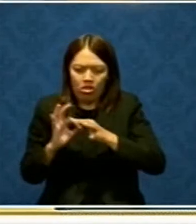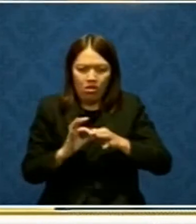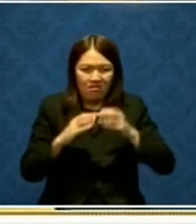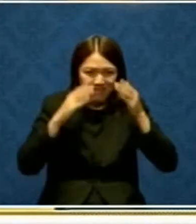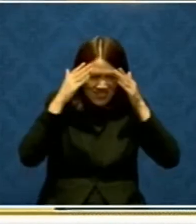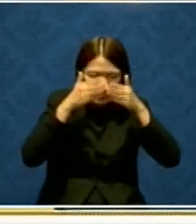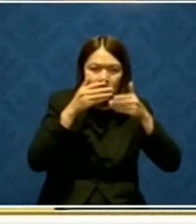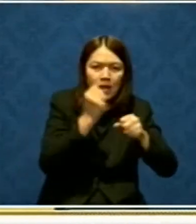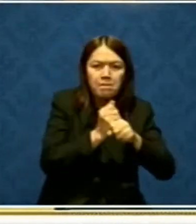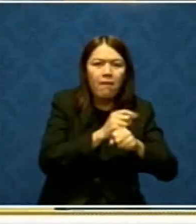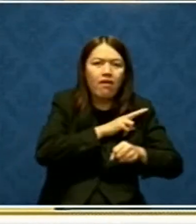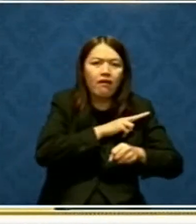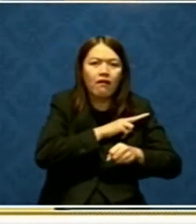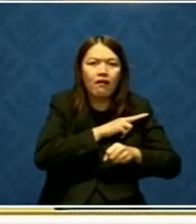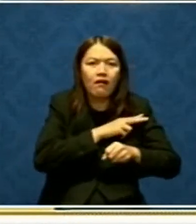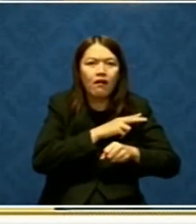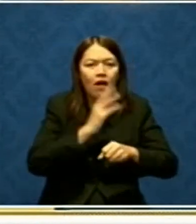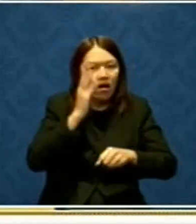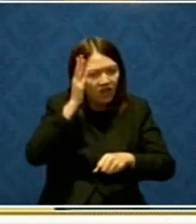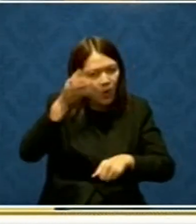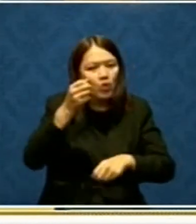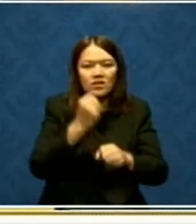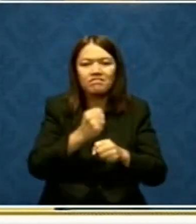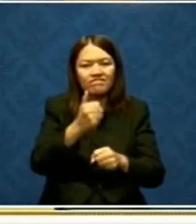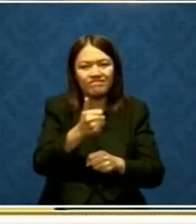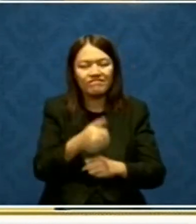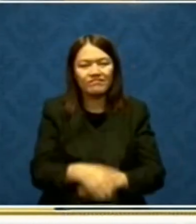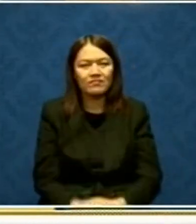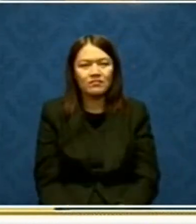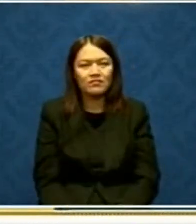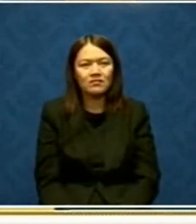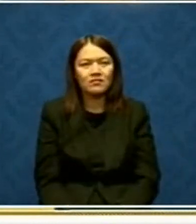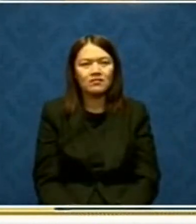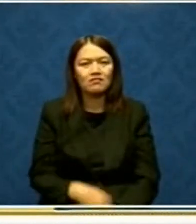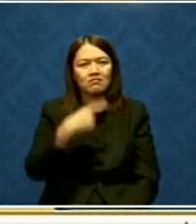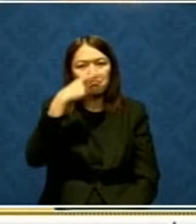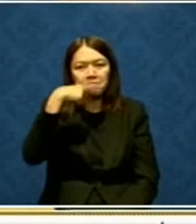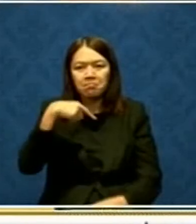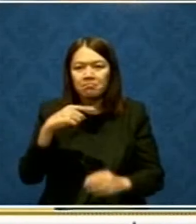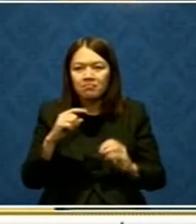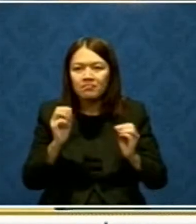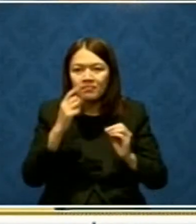ะผลิตเรือดำน้ำของตัวเองแล้วในอนาคตเขาทำได้แน่ๆเราไม่มีดีลอะไรเลย